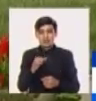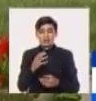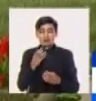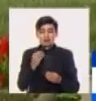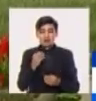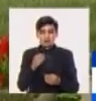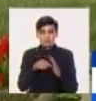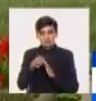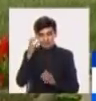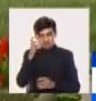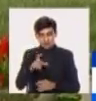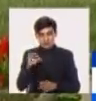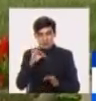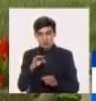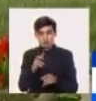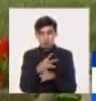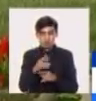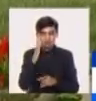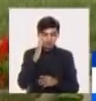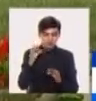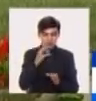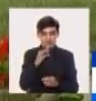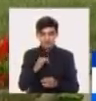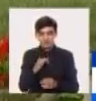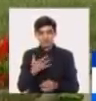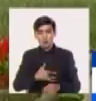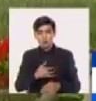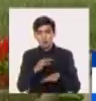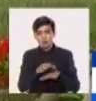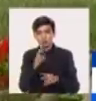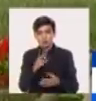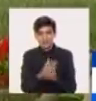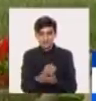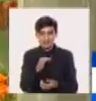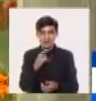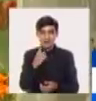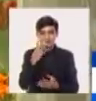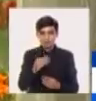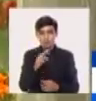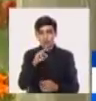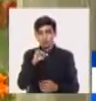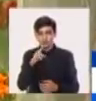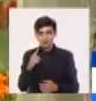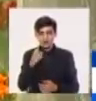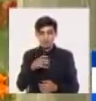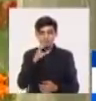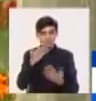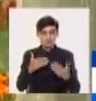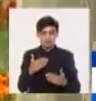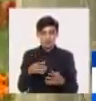нутрициолог маман өтінде ұйқы безі мен асқазанында кінәрат бар жандарға бір күндік қымыздан басқа қымызды ішуге болмайды деп